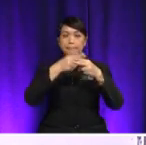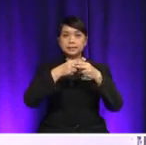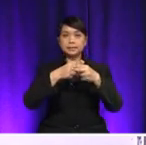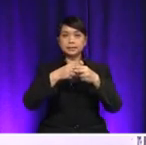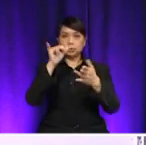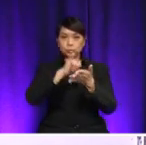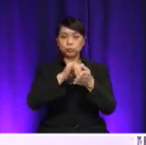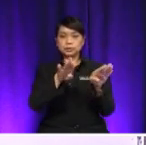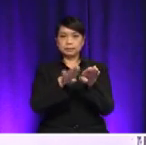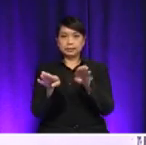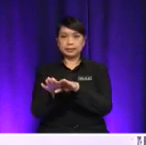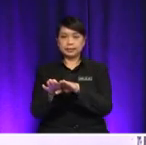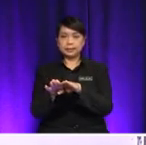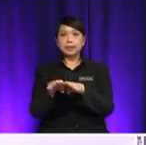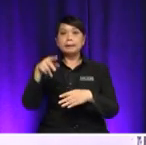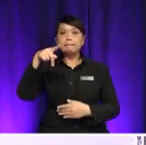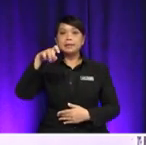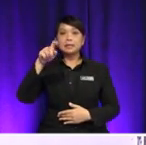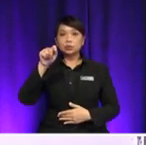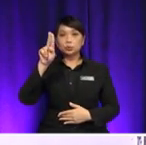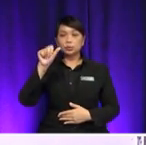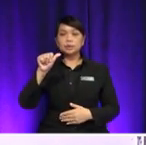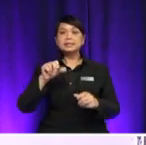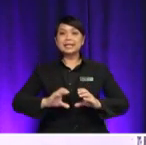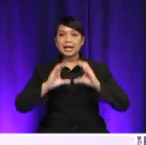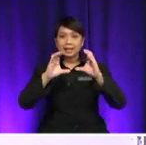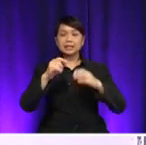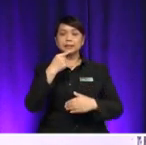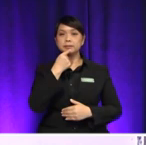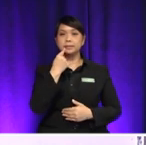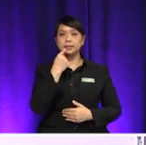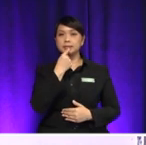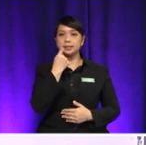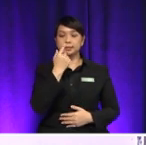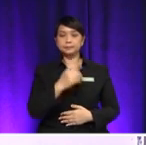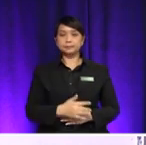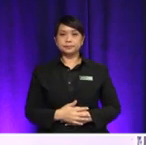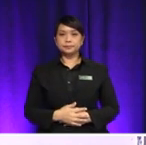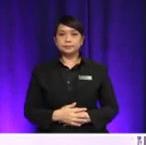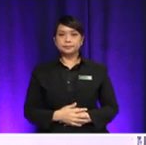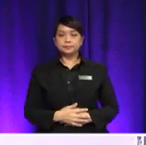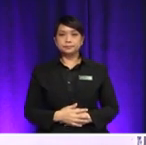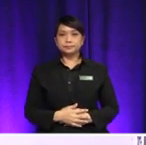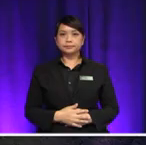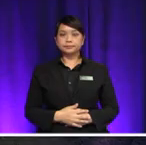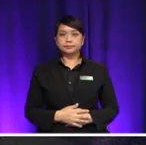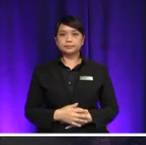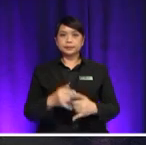dan mudah untuk kita pahami Dimana ada perkata yang berlaku atau tidak Oke oke